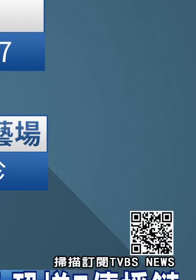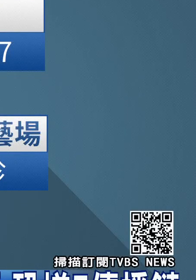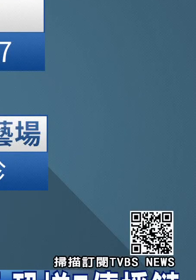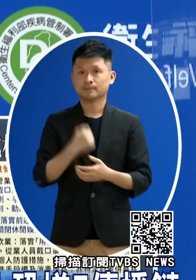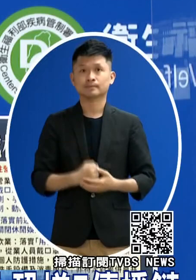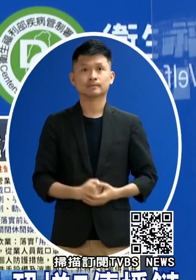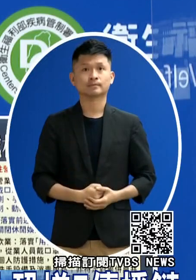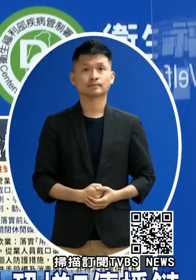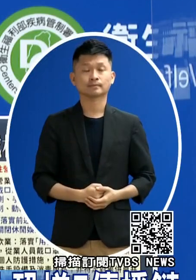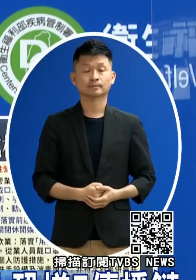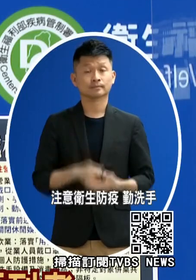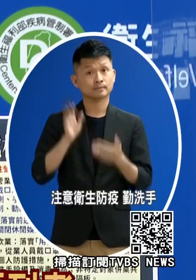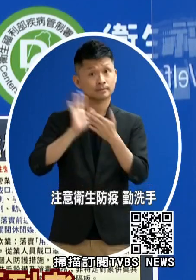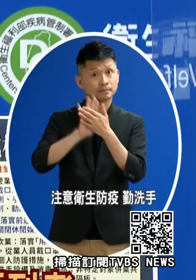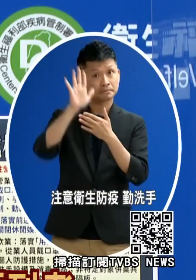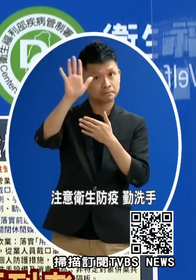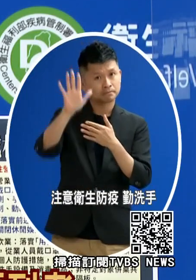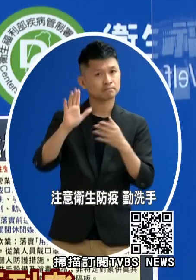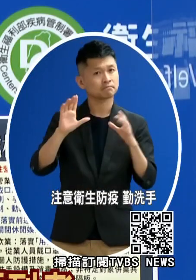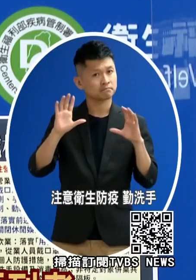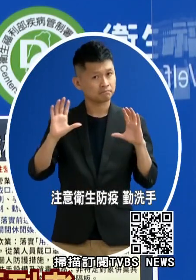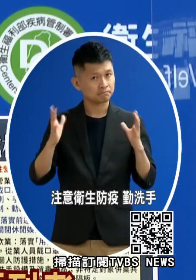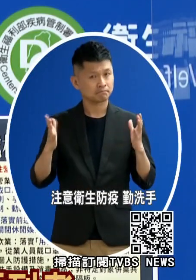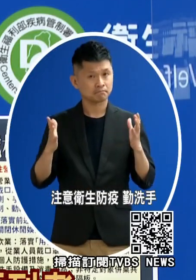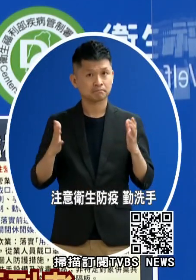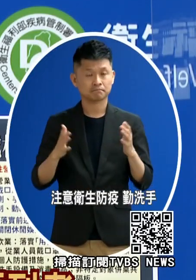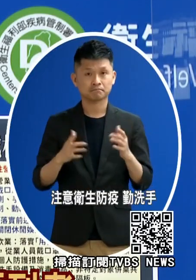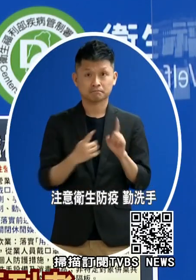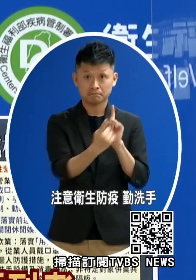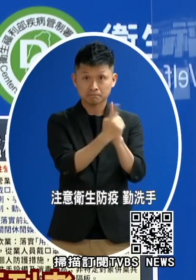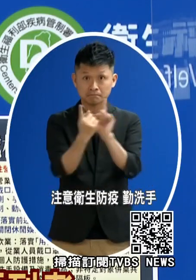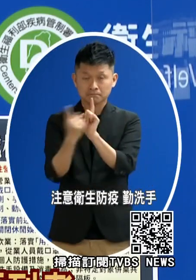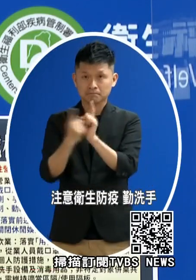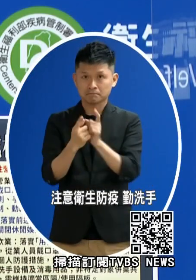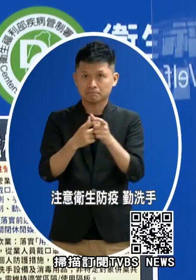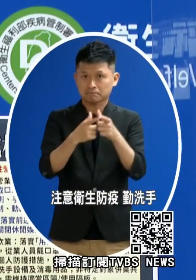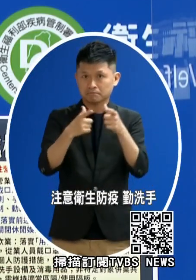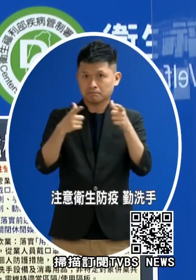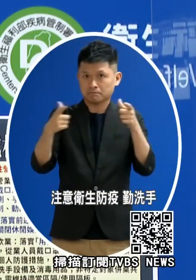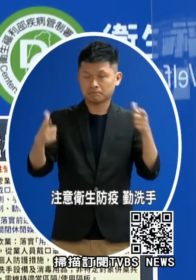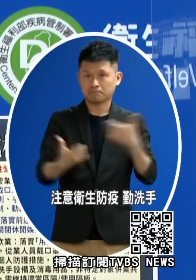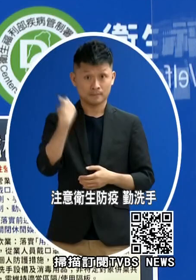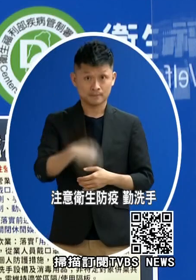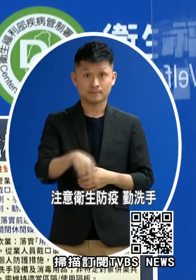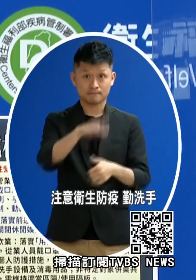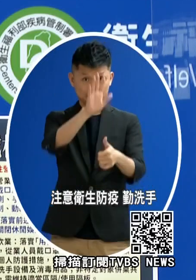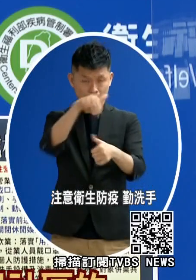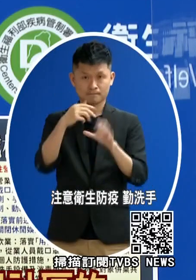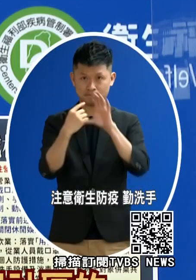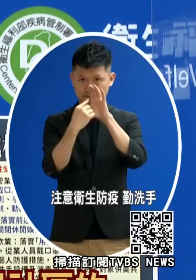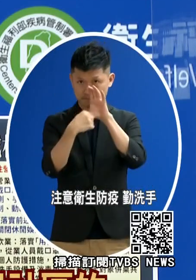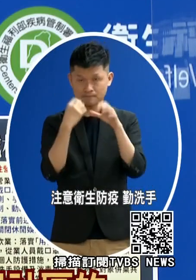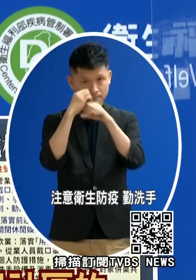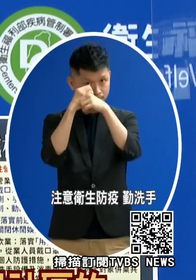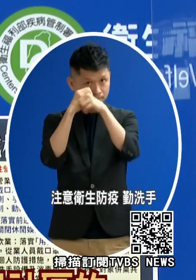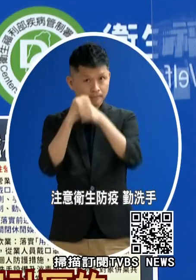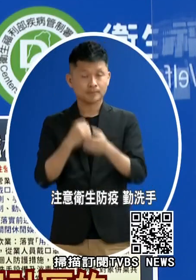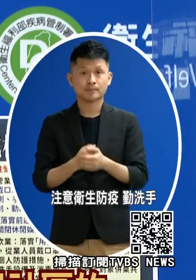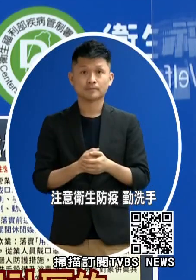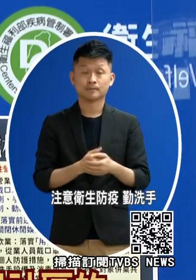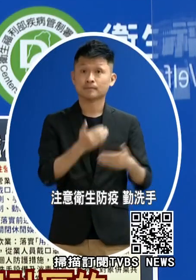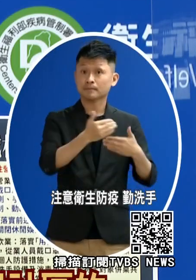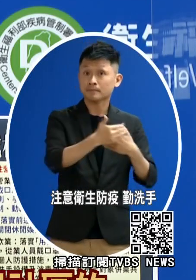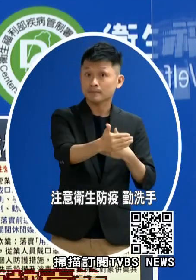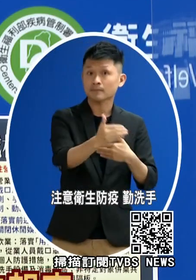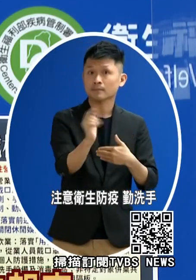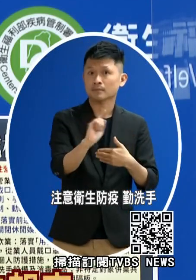5条传播链。 未来我们大概是要扩大框列接触者啊，那积极裁剪居隔，当然是希望能够把